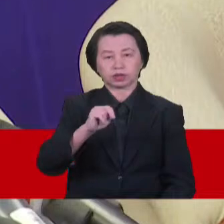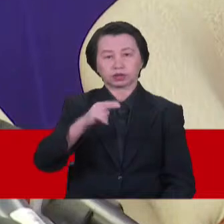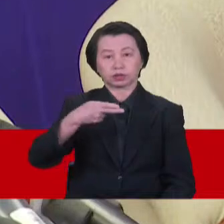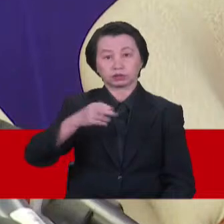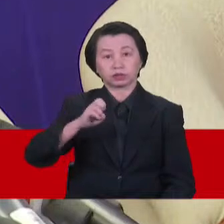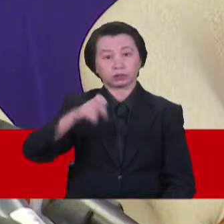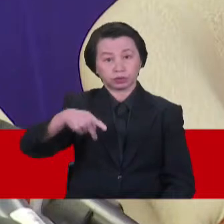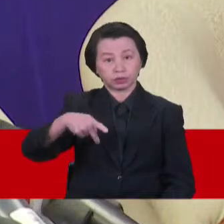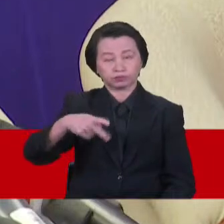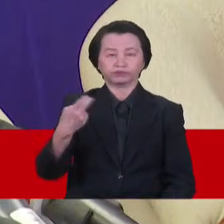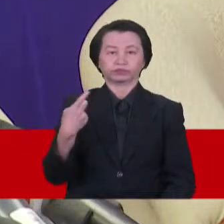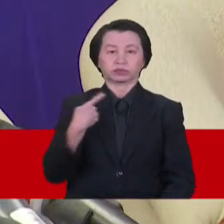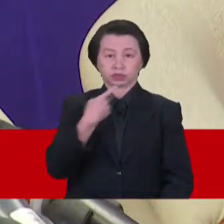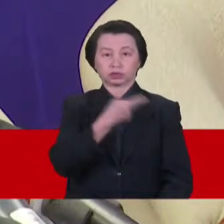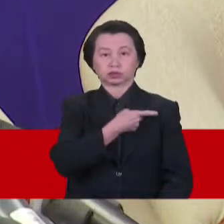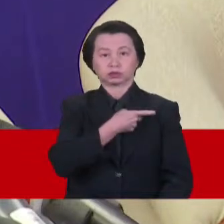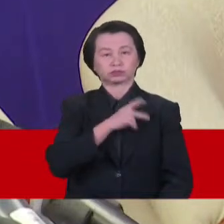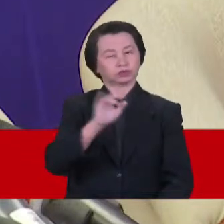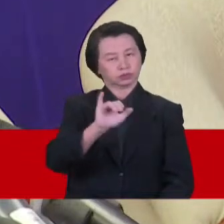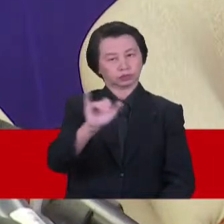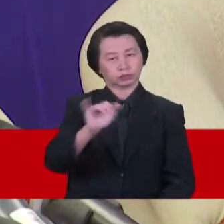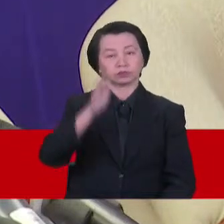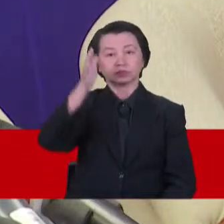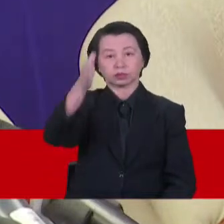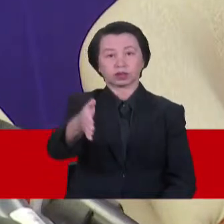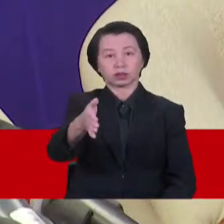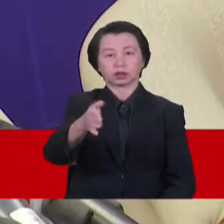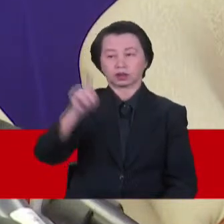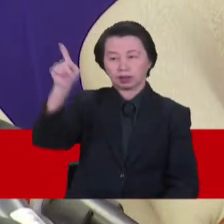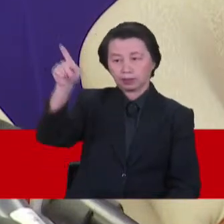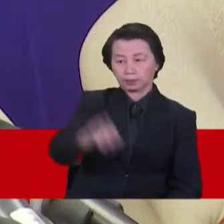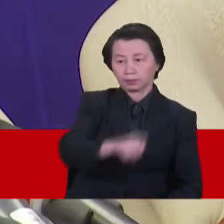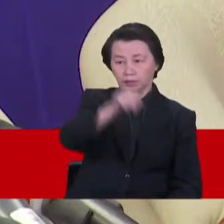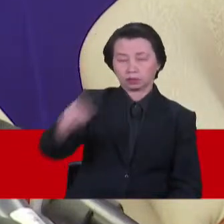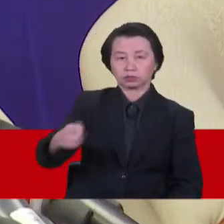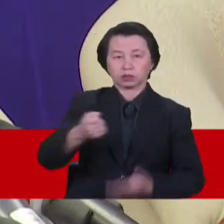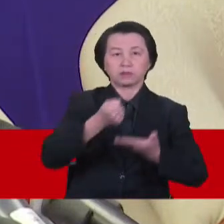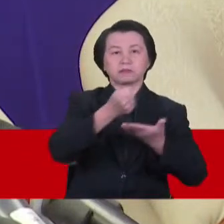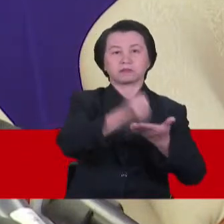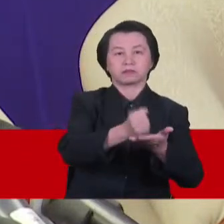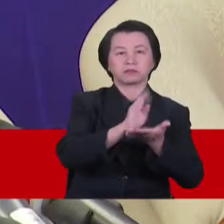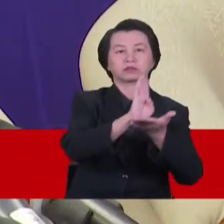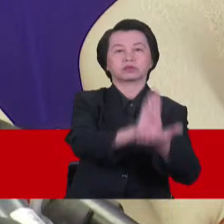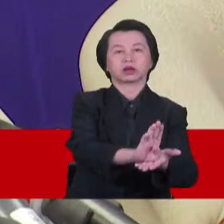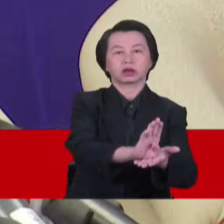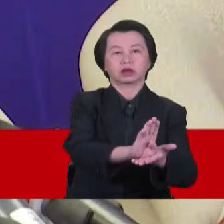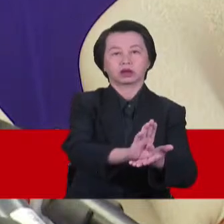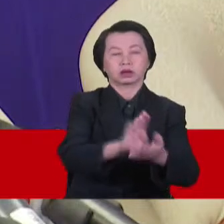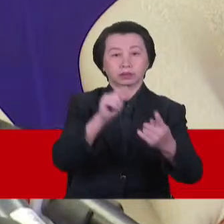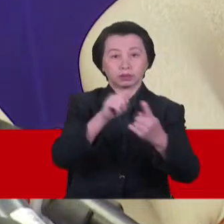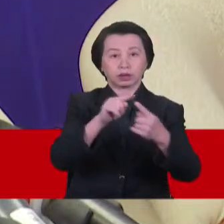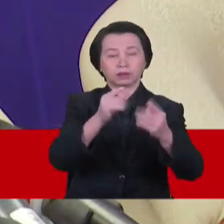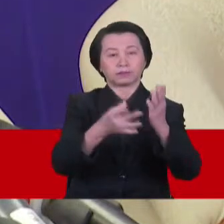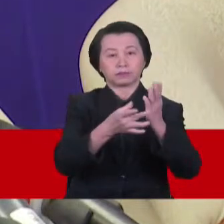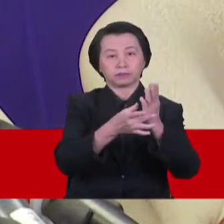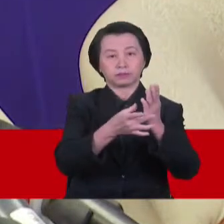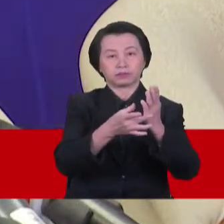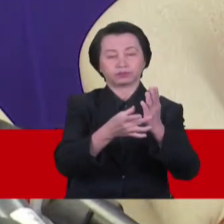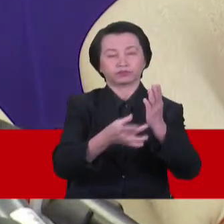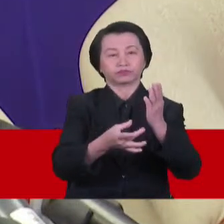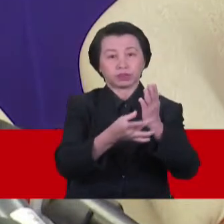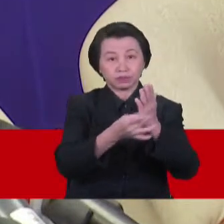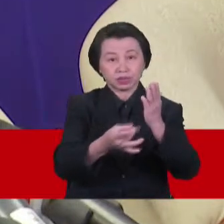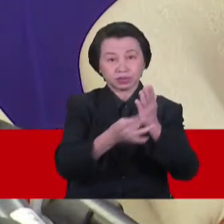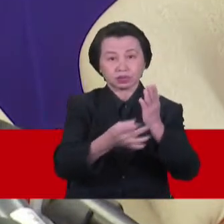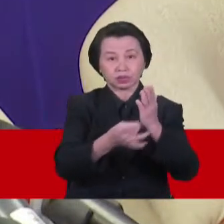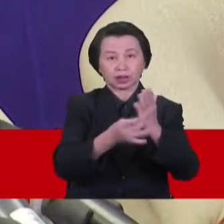kita juga akan memansuhkan subsidi kepada minyak sawit yang